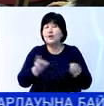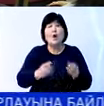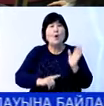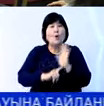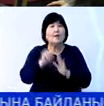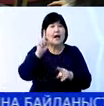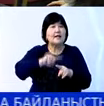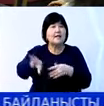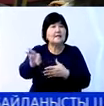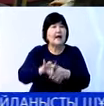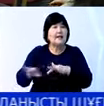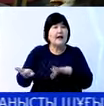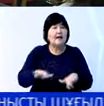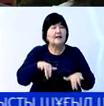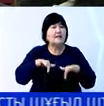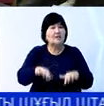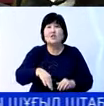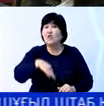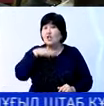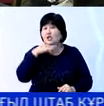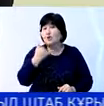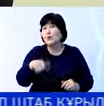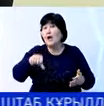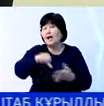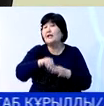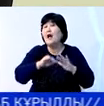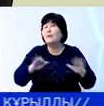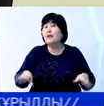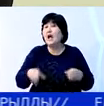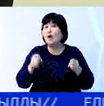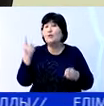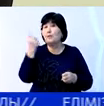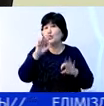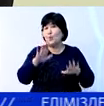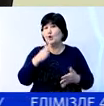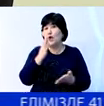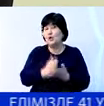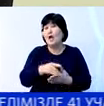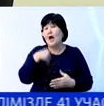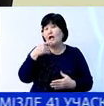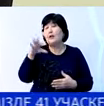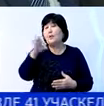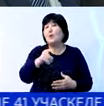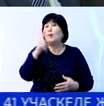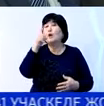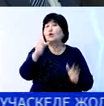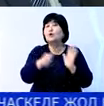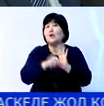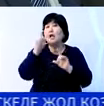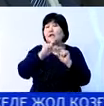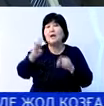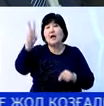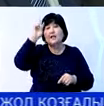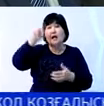алып тез арада іске асырар тірлік жеткілікті. Солардың қатарында балалар қауіпсіздігі бірінші орында тұр. Атап айтқанда облыста 106 мектептің